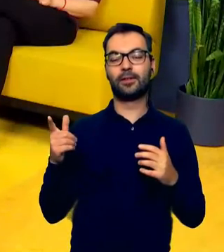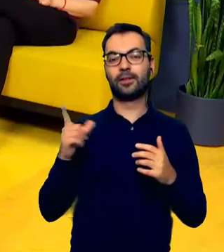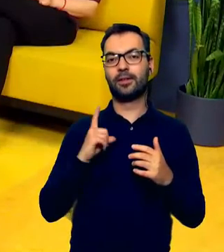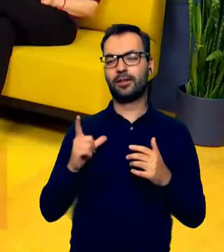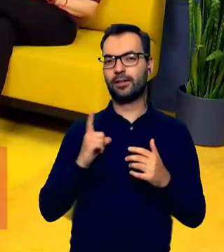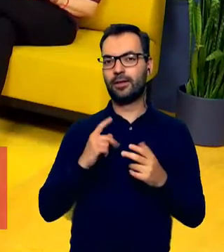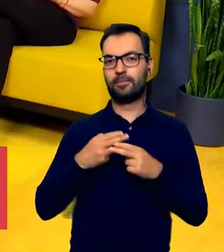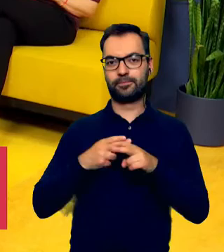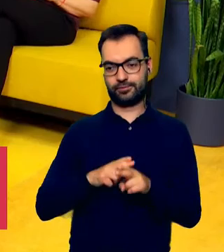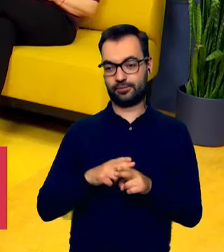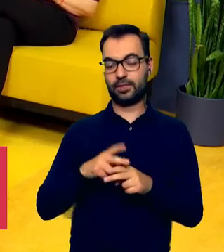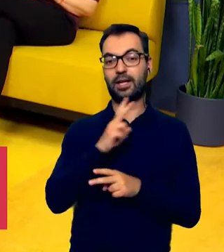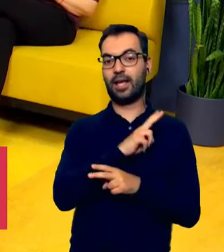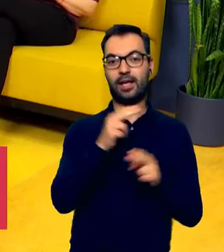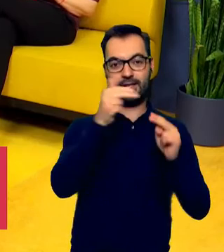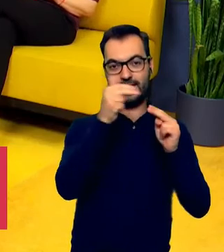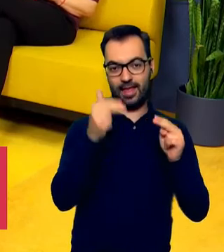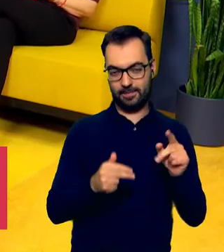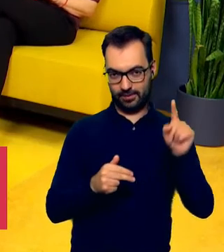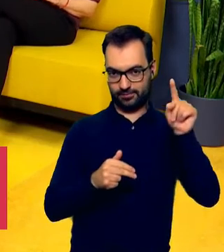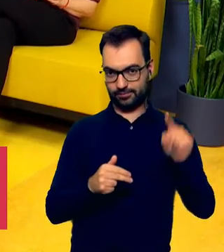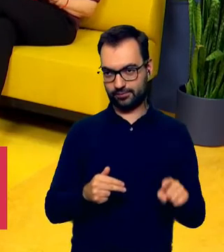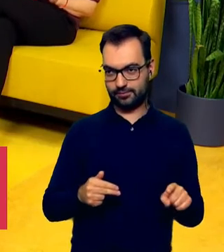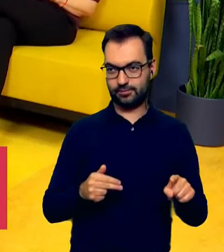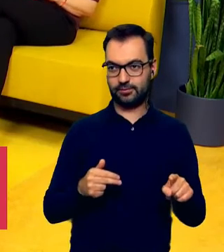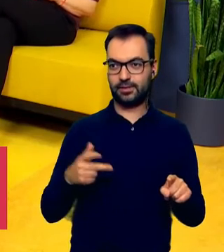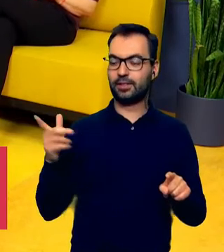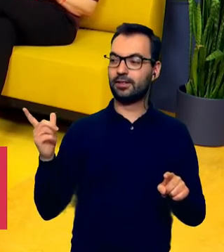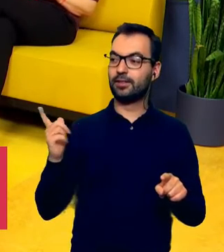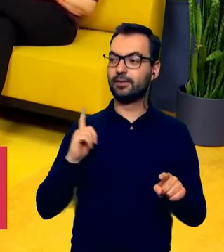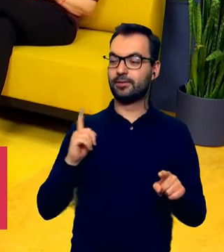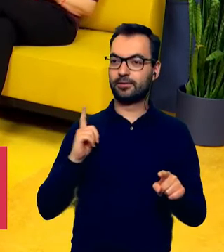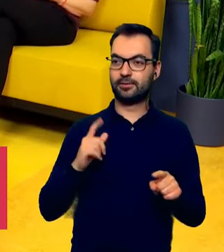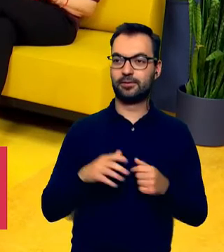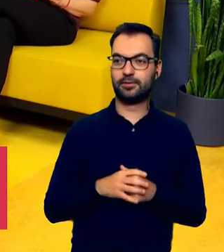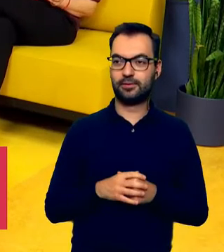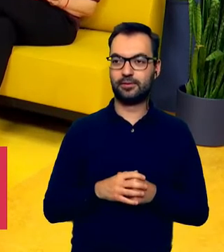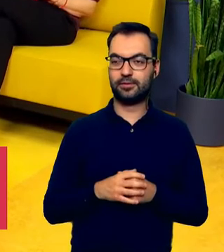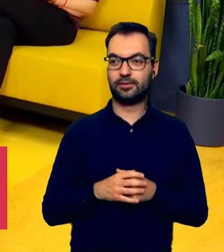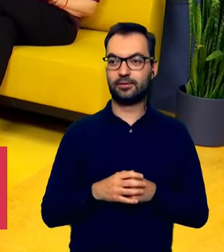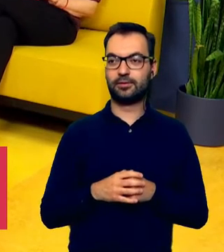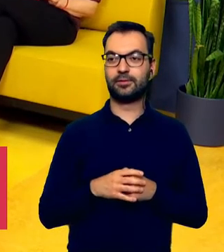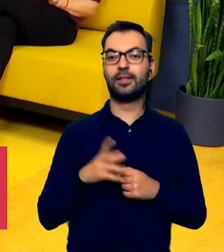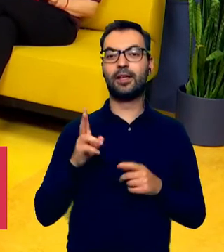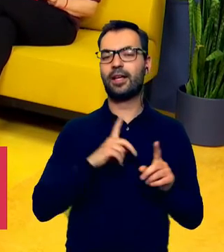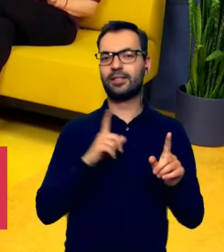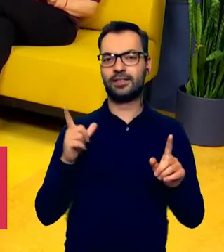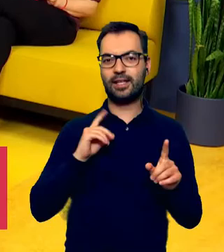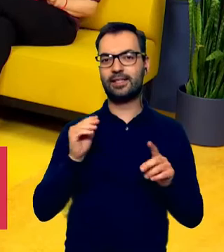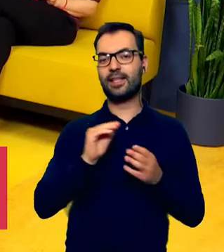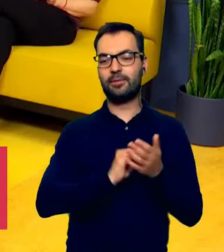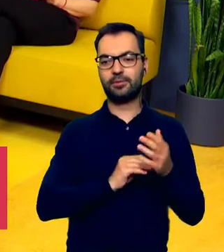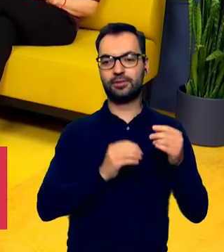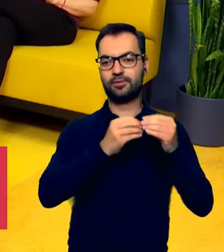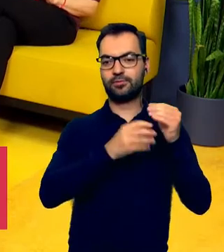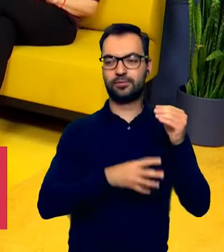dzieliłyśmy się, że na każdy temat każda z nas napisze... To po warszawsku dobrze mówisz. Tak, napisze